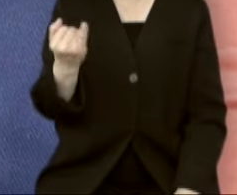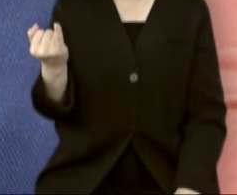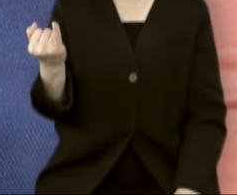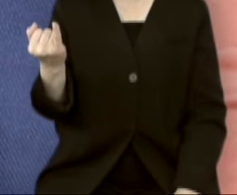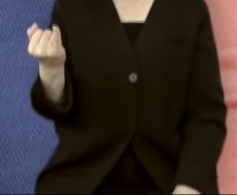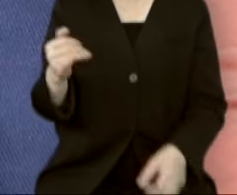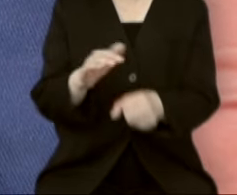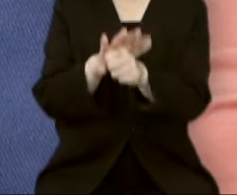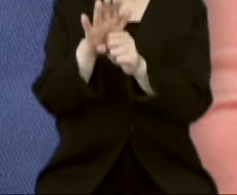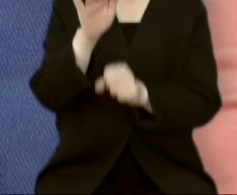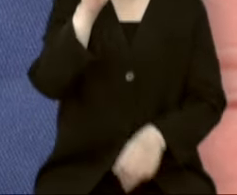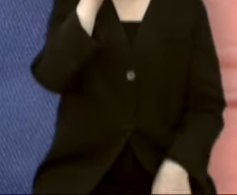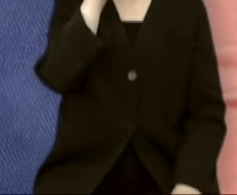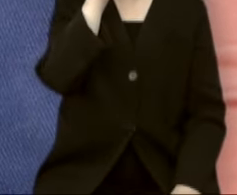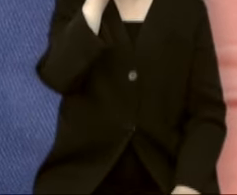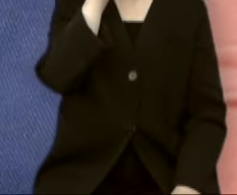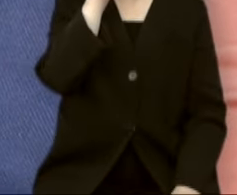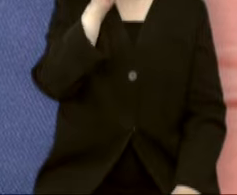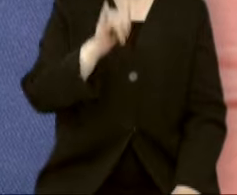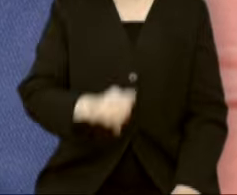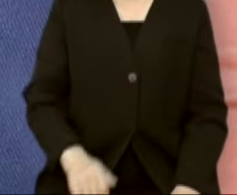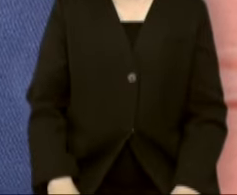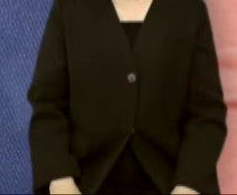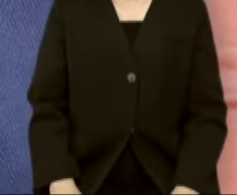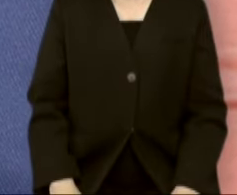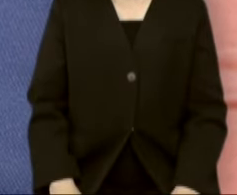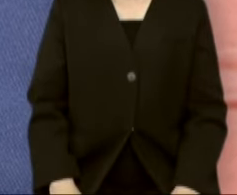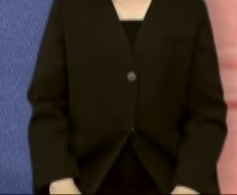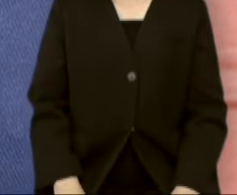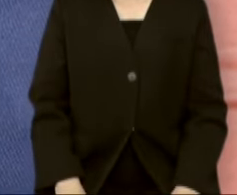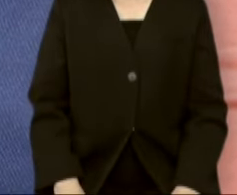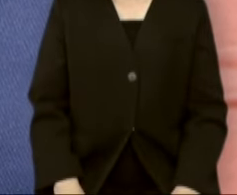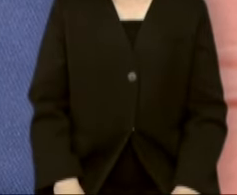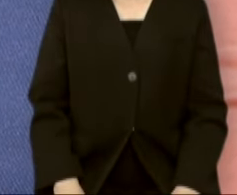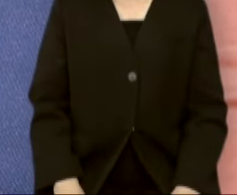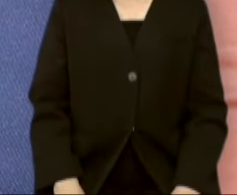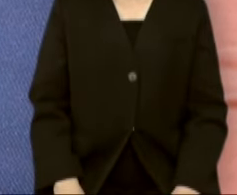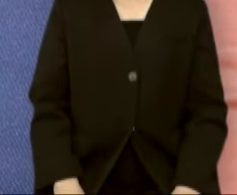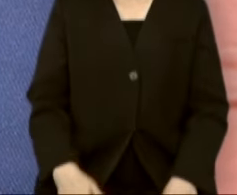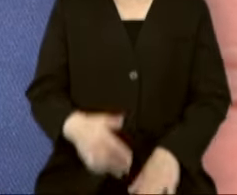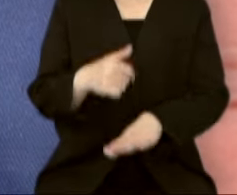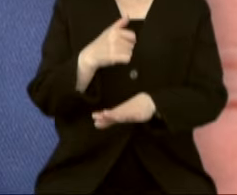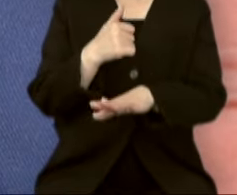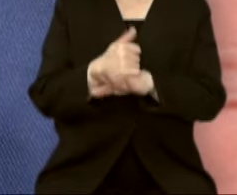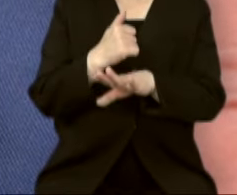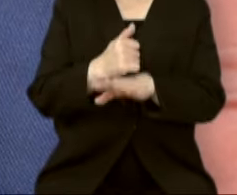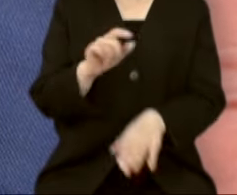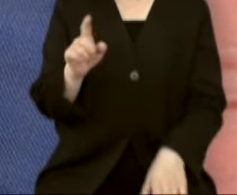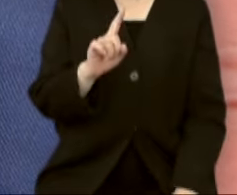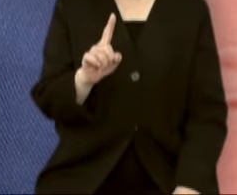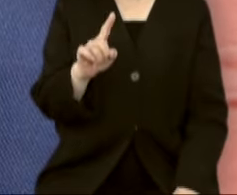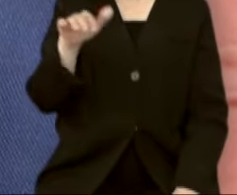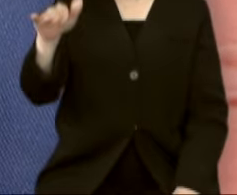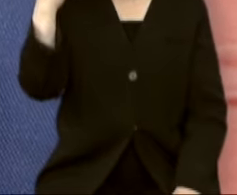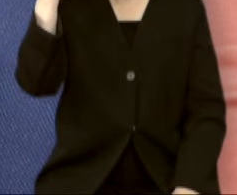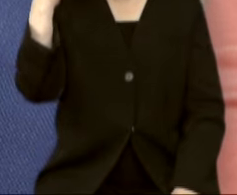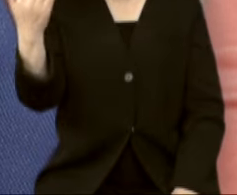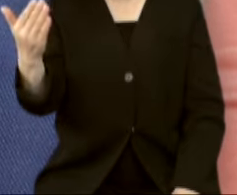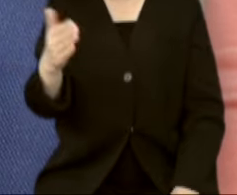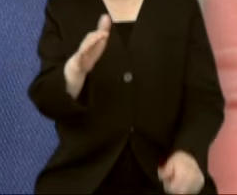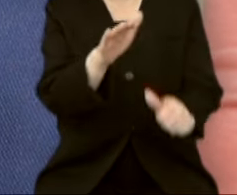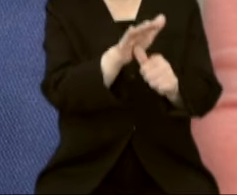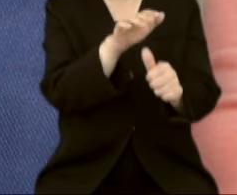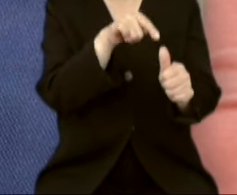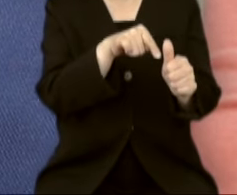집사람의 사랑이 있으니까 그거 바로 굴렀어요. 네. 여러 사람한테 물어봤어요. 이